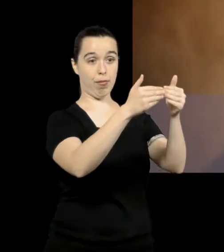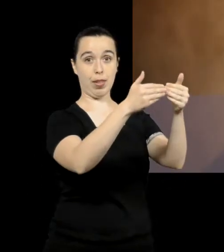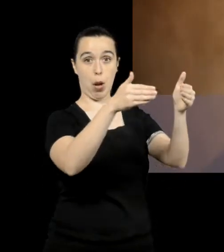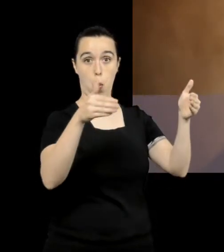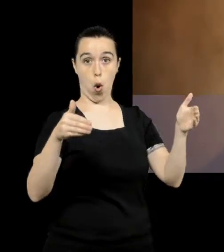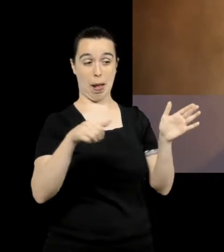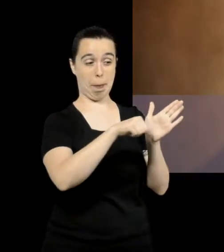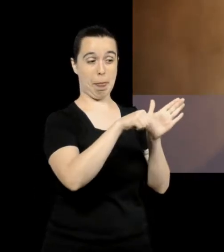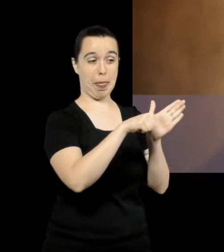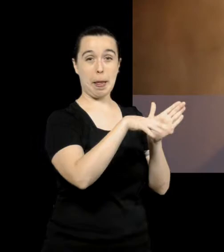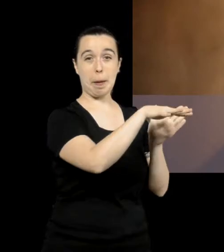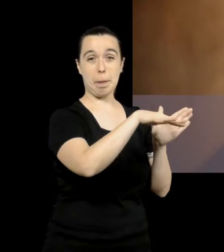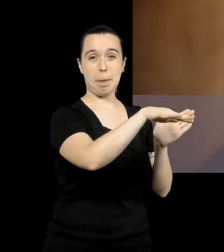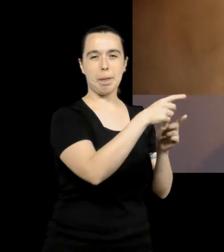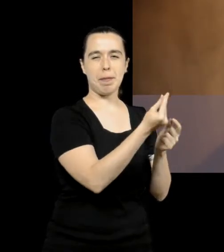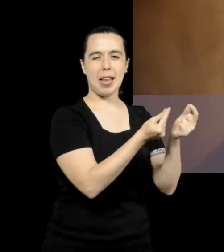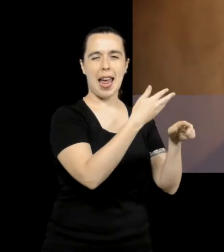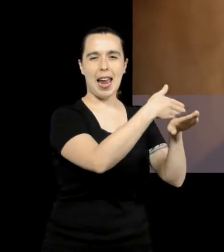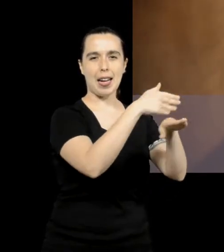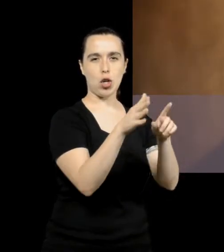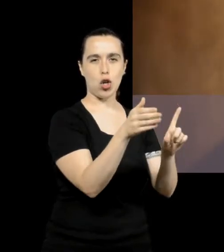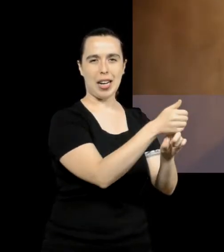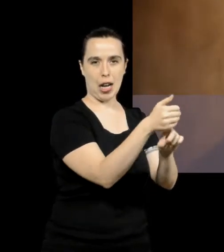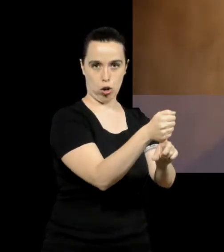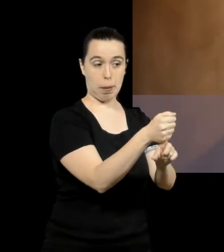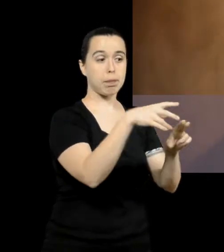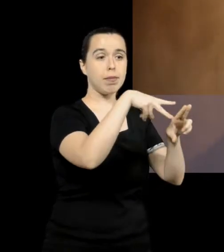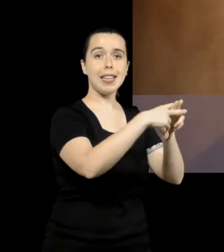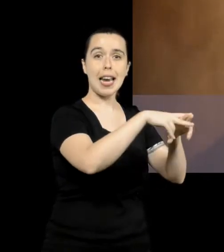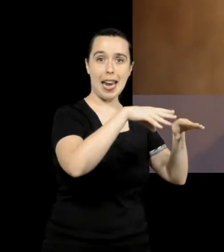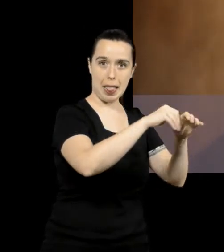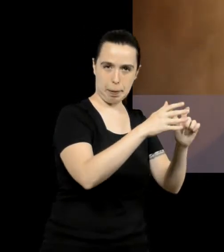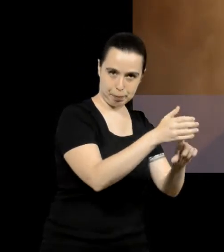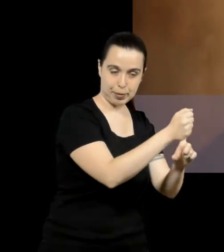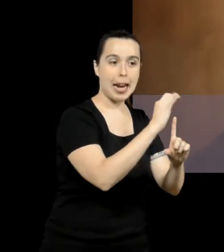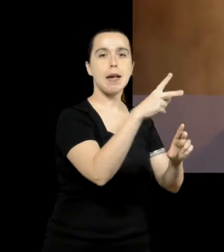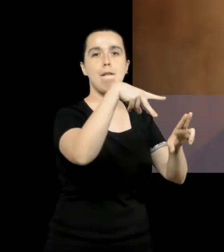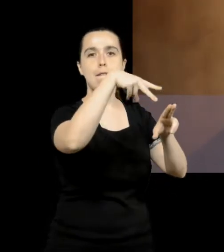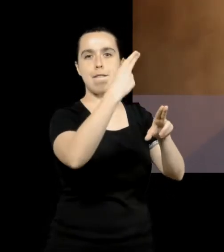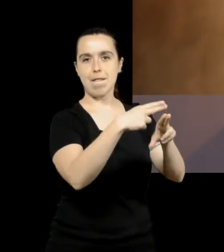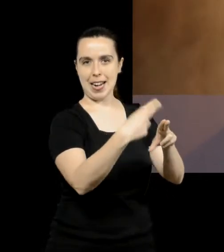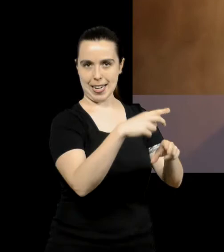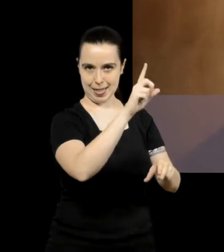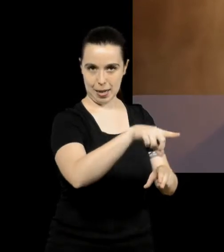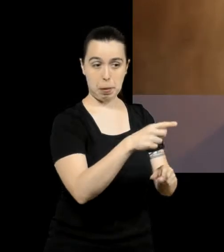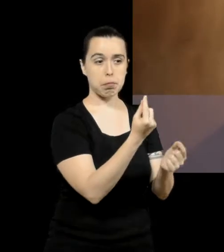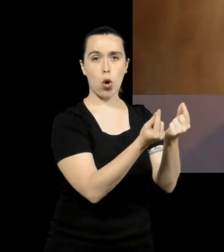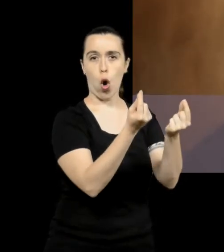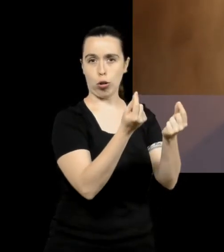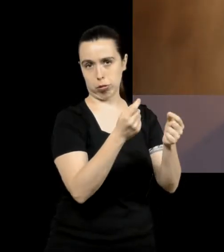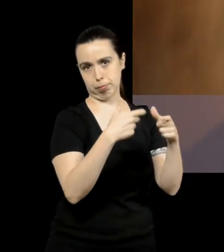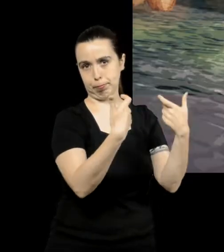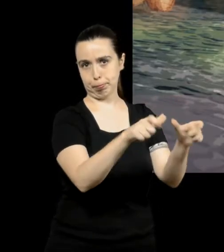Tocant a la muralla s'han trobat restes d'un taller ceràmic i d'una ferreria, a banda d'espais amb funcions possiblement militars.